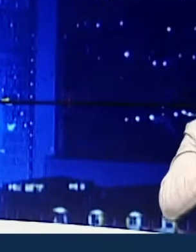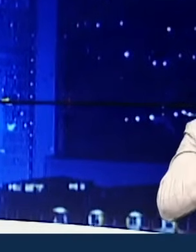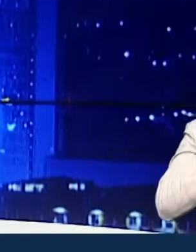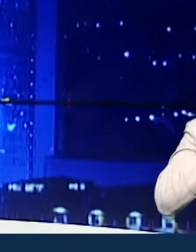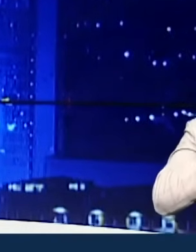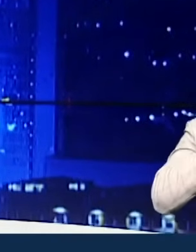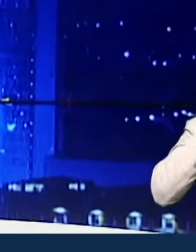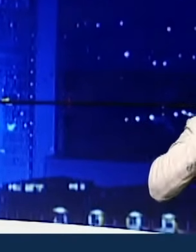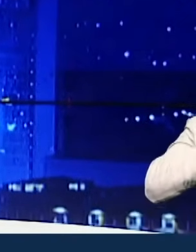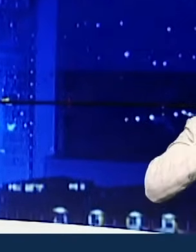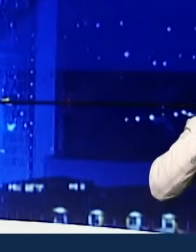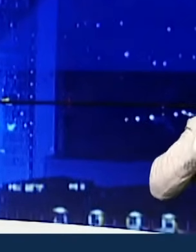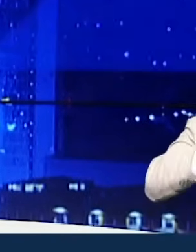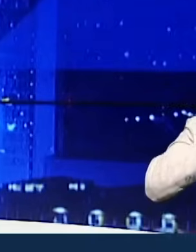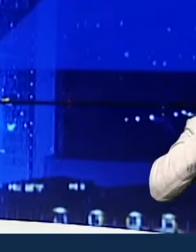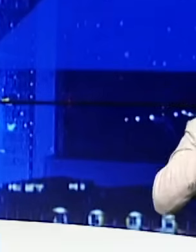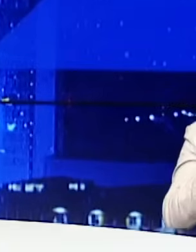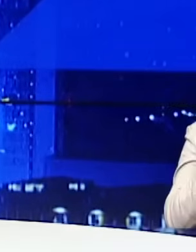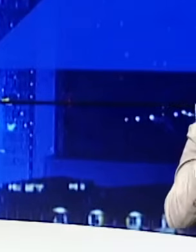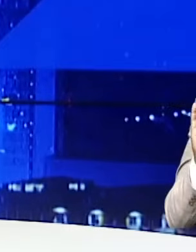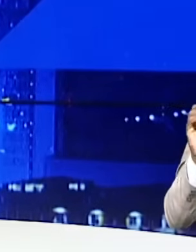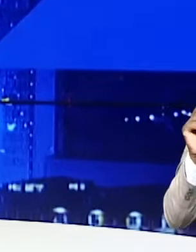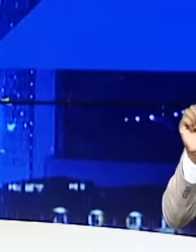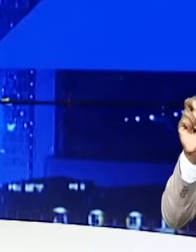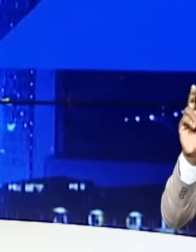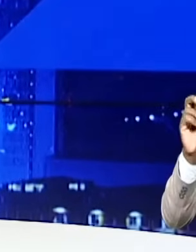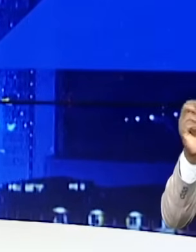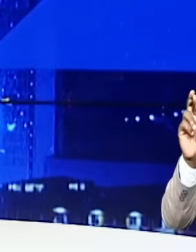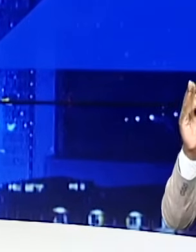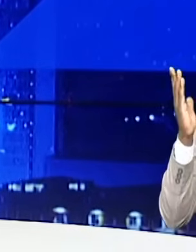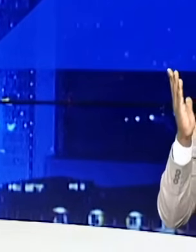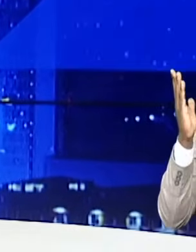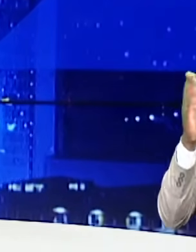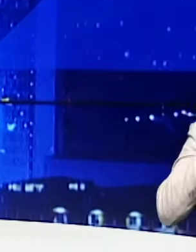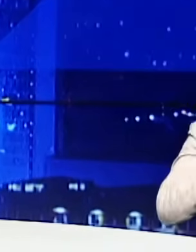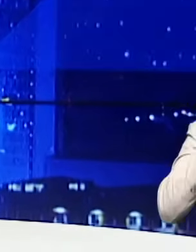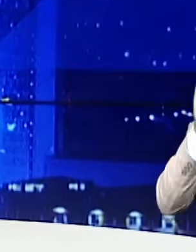kubagezaho amakuru muri mirwa marenga genda ari Bonaventure cyo rero reka mbifurize kugira ibihe byiza bye.